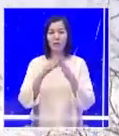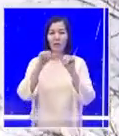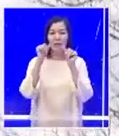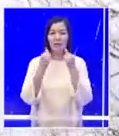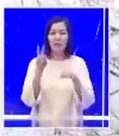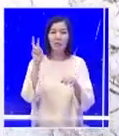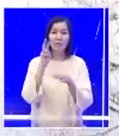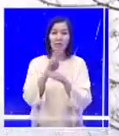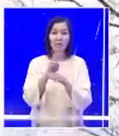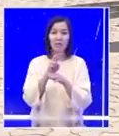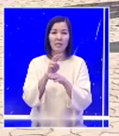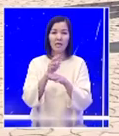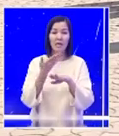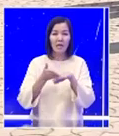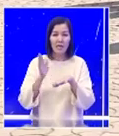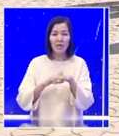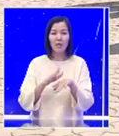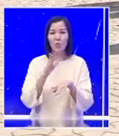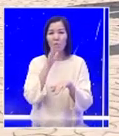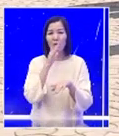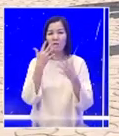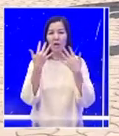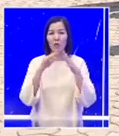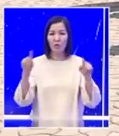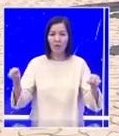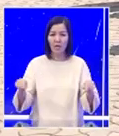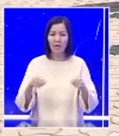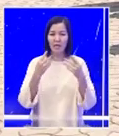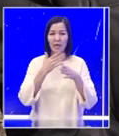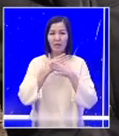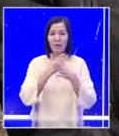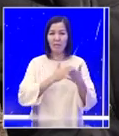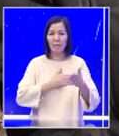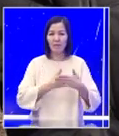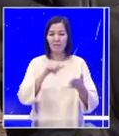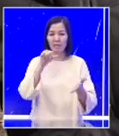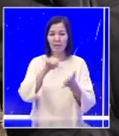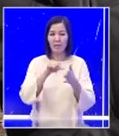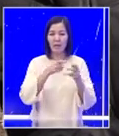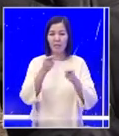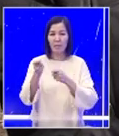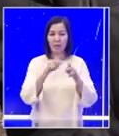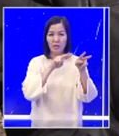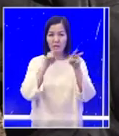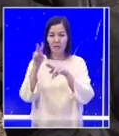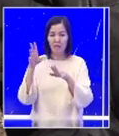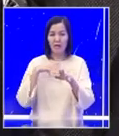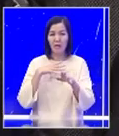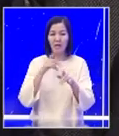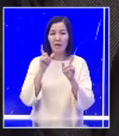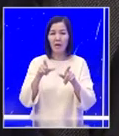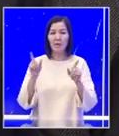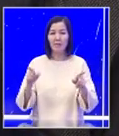тек адамдар емес. Сын сағатта Қызылағашты қалпына келтіруге жанын салғандар, елге жұртқа бас көз болғандар. Әкім бірқатар